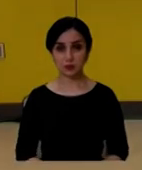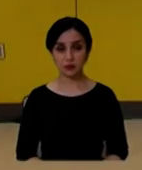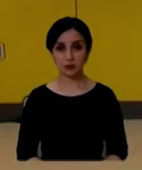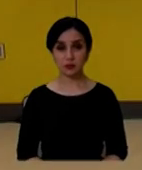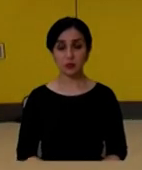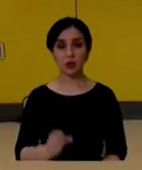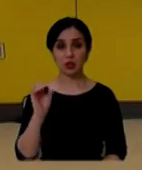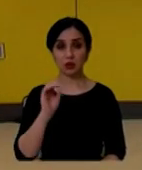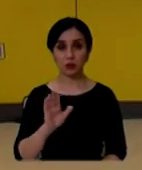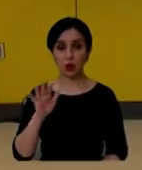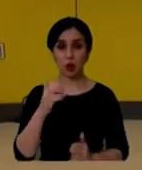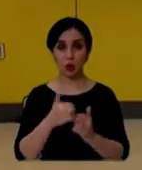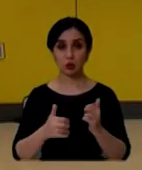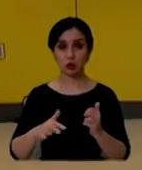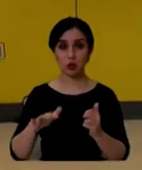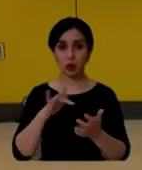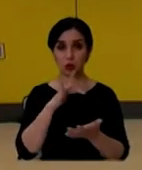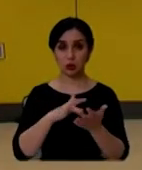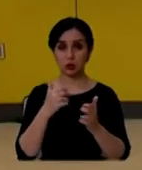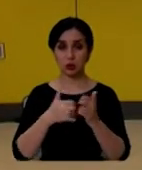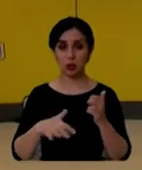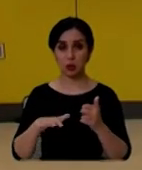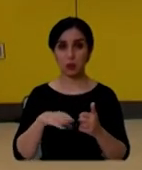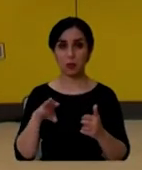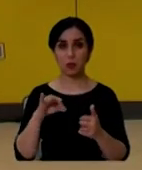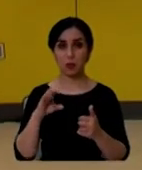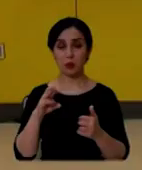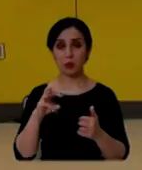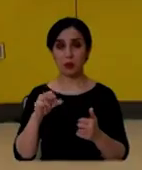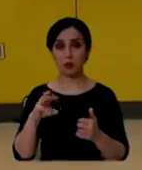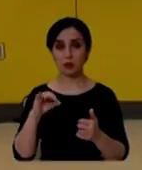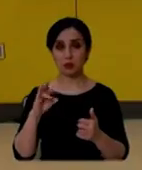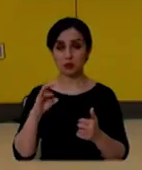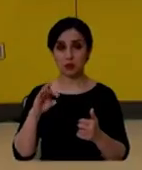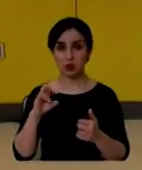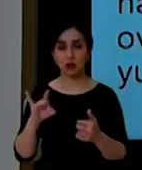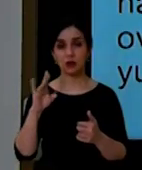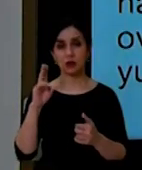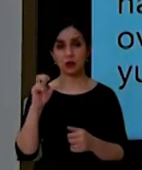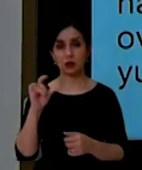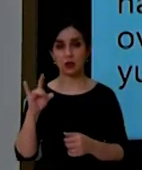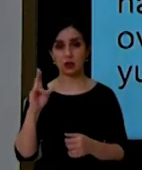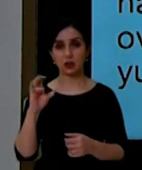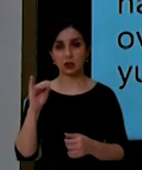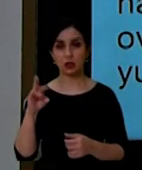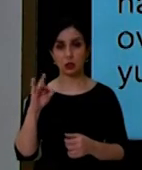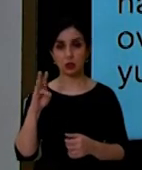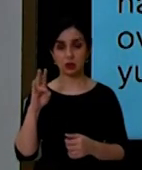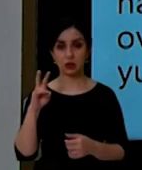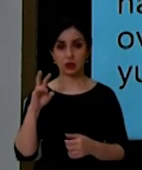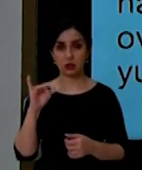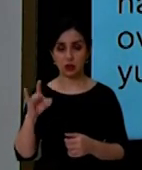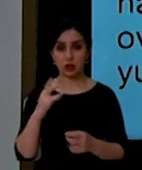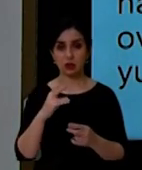Evropa və əsiyada maaməndlər, qəlin yunglə karkidonlər, əmərikədə